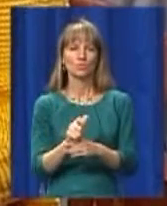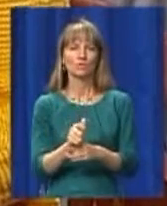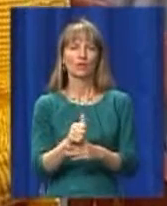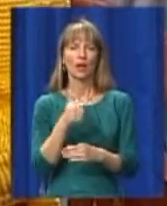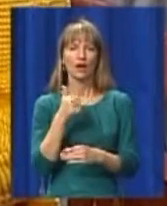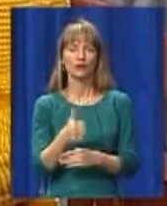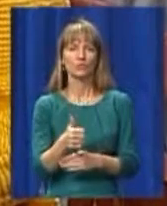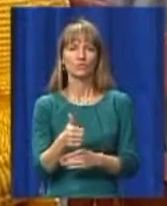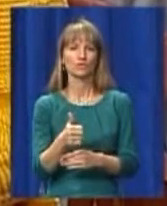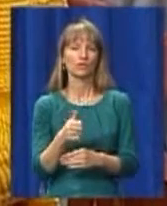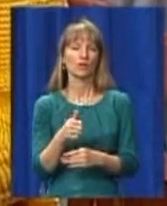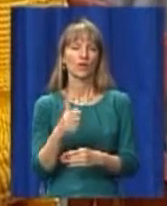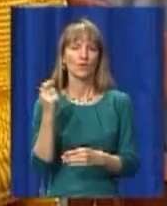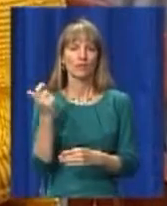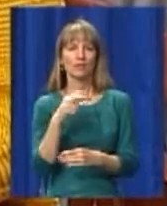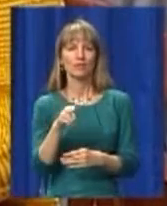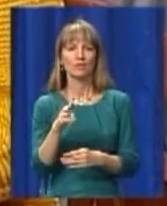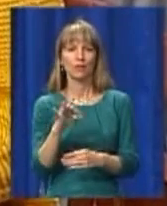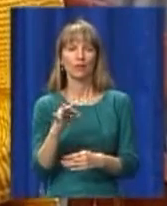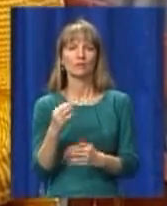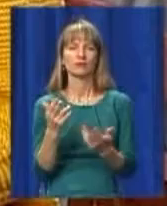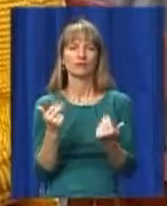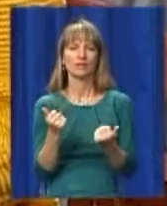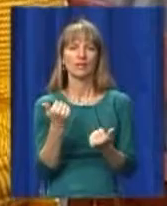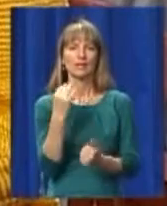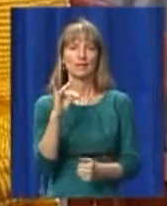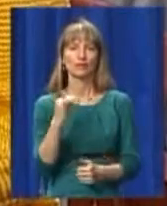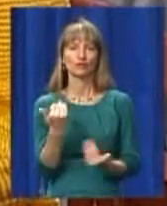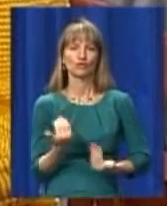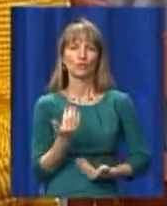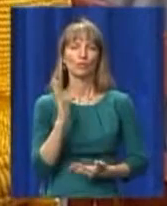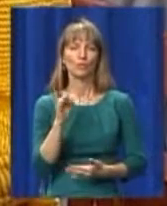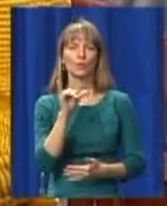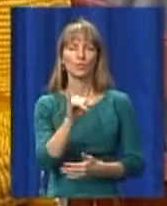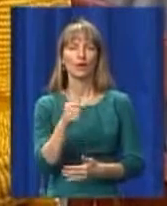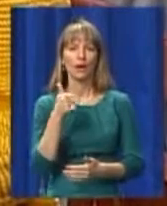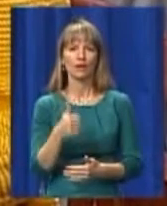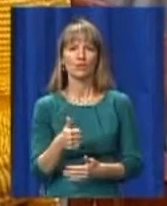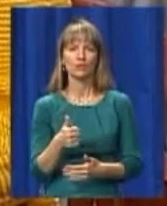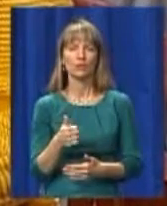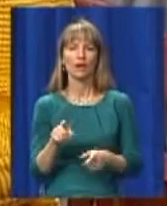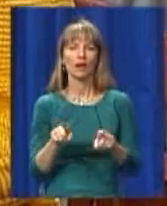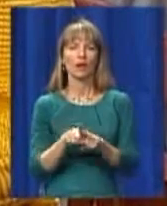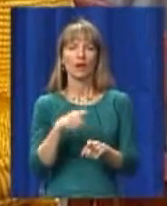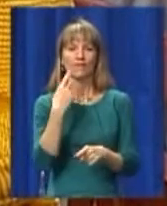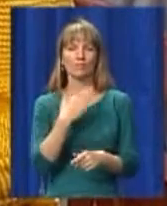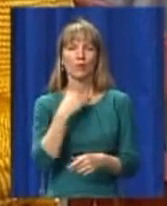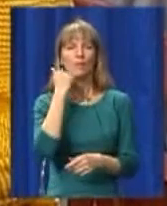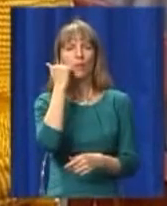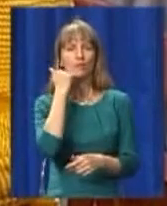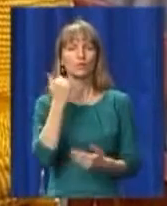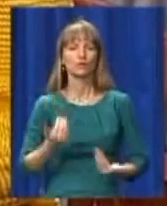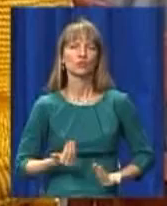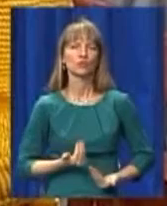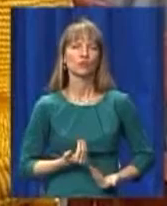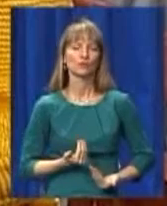знаю, гарні там, а господарі, то звичайно і життя буде у них у шоколаді. А як говорить моя бабушка, живуть, вот у